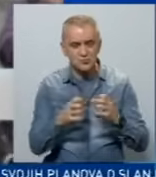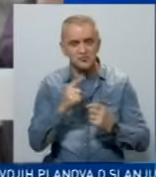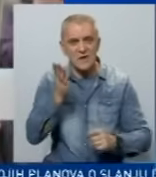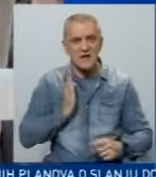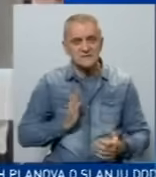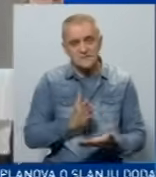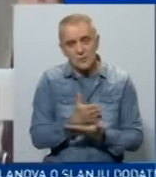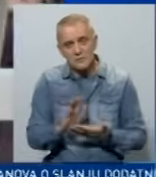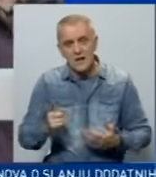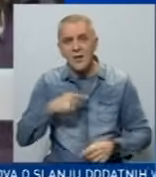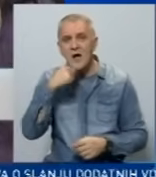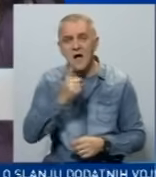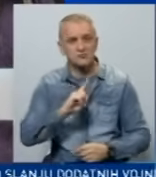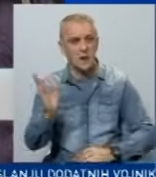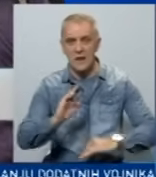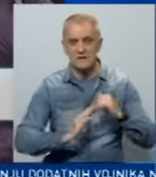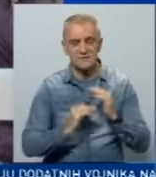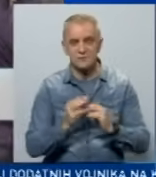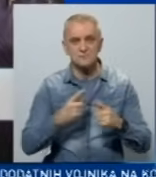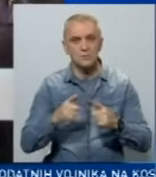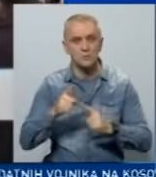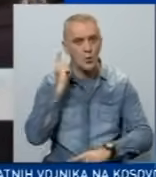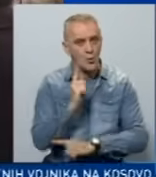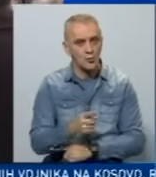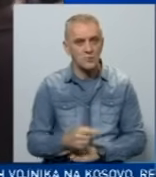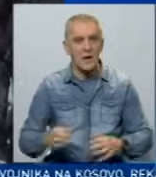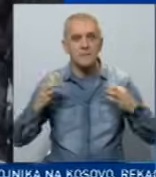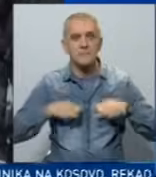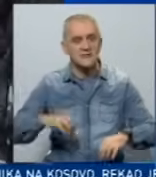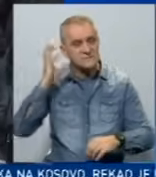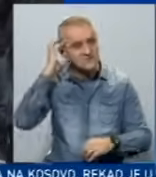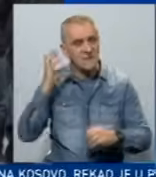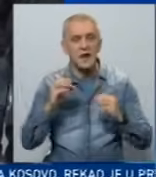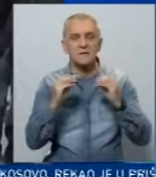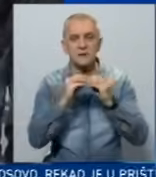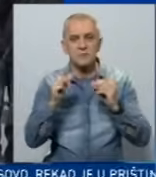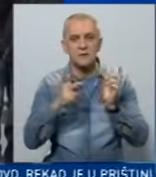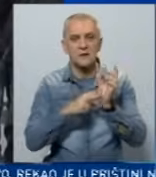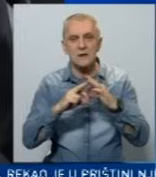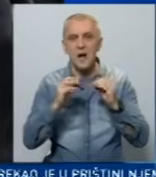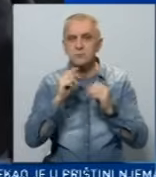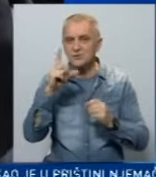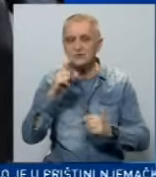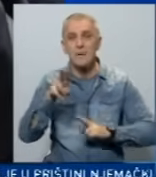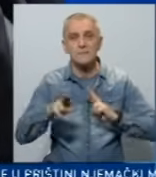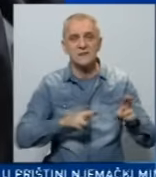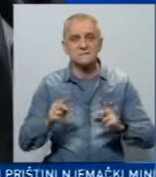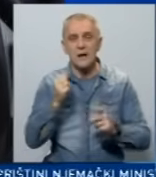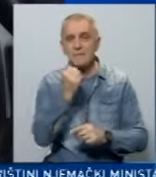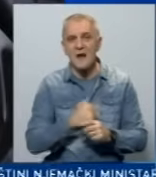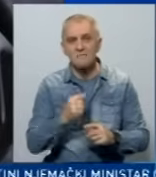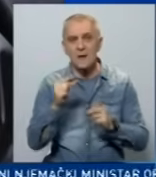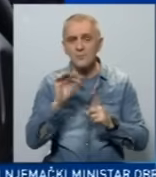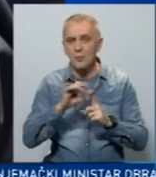medijskih udruženja i civilnog sektora izrazili su nezadovoljstvo zbog odluke. Predsjednica vlade Ana Brnabić i ministrica pravde